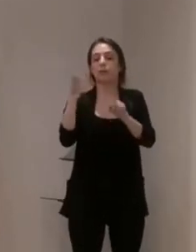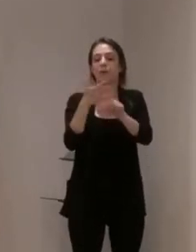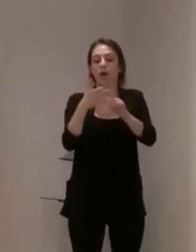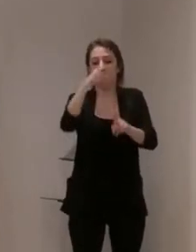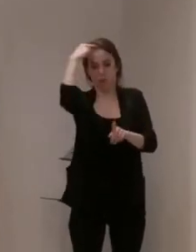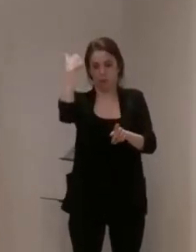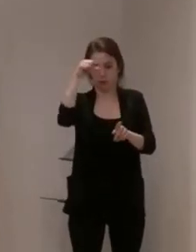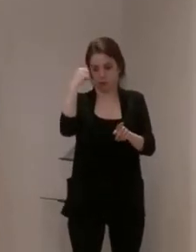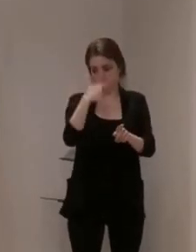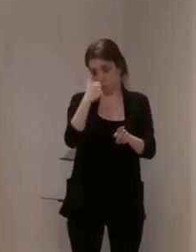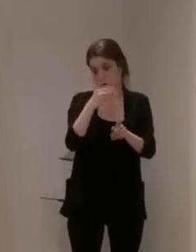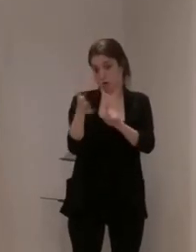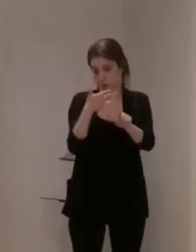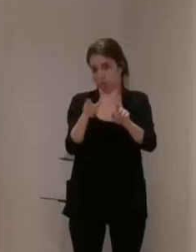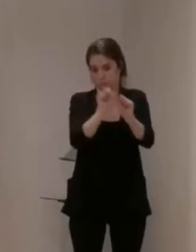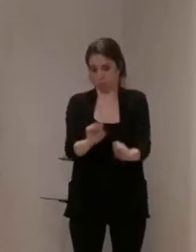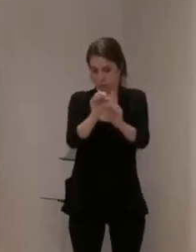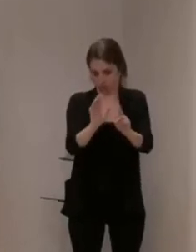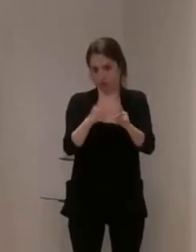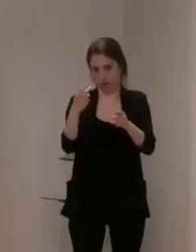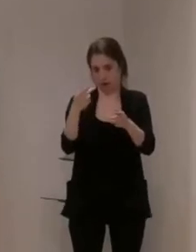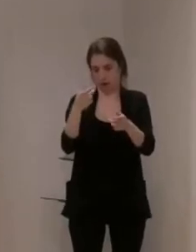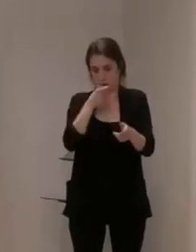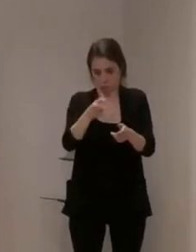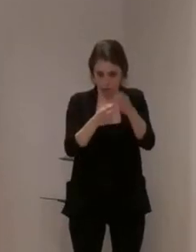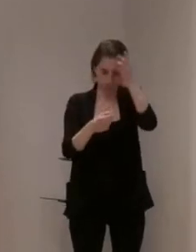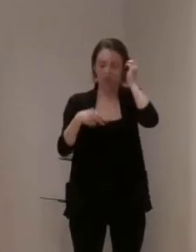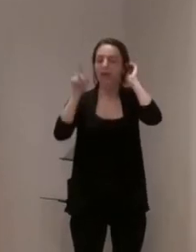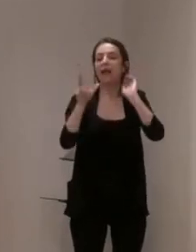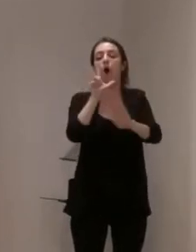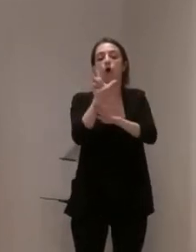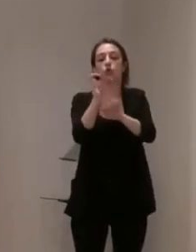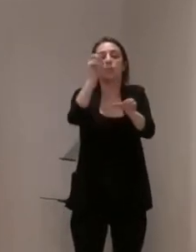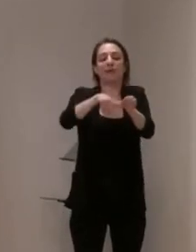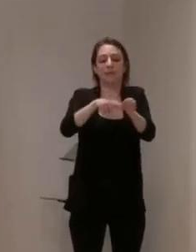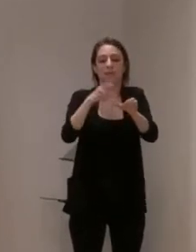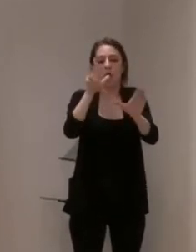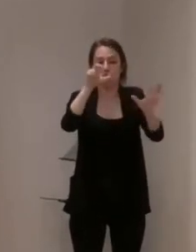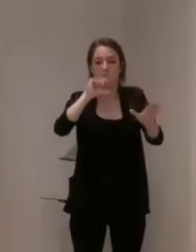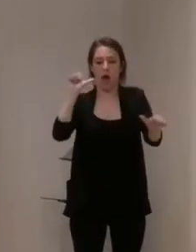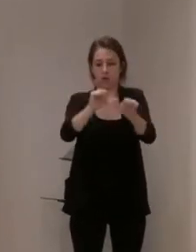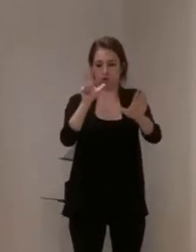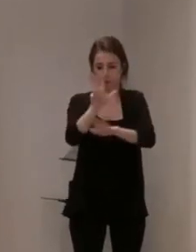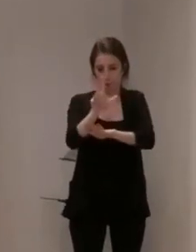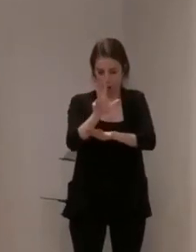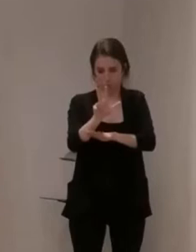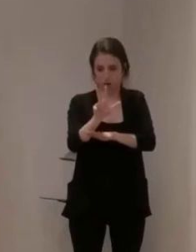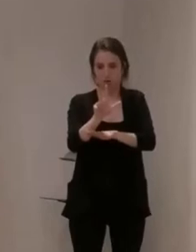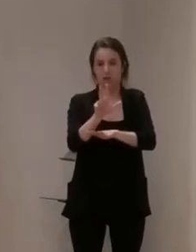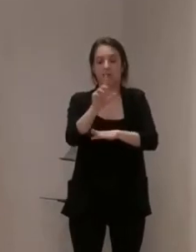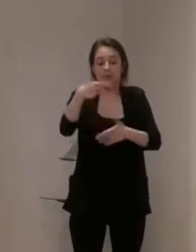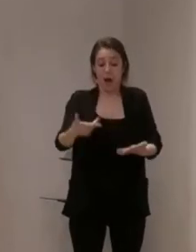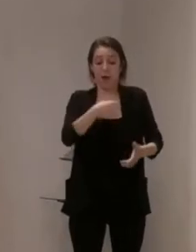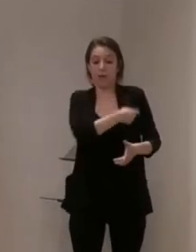estat presidenta de la Comissió de Dones Advocades del Col·legi de Barcelona durant 8 anys. És membre actualment de la Comissió de la Dignitat i de